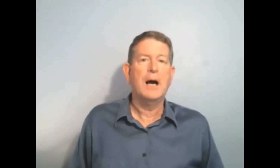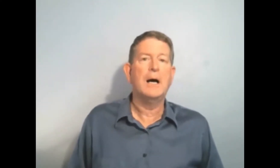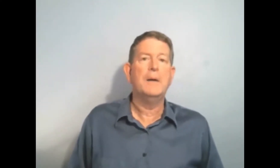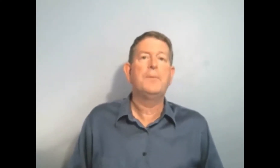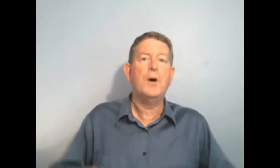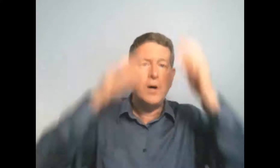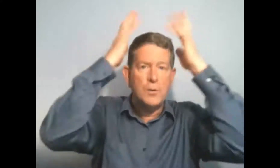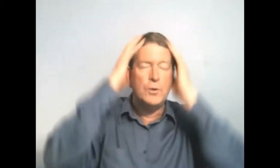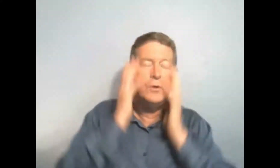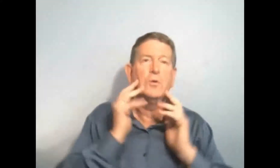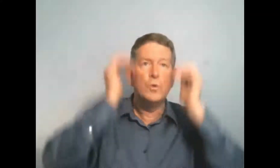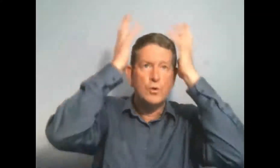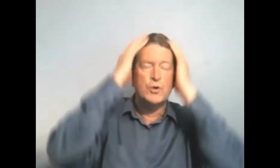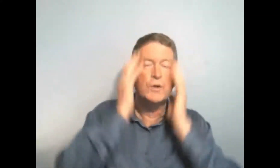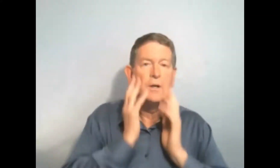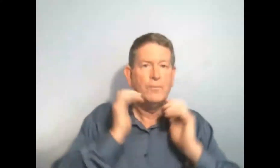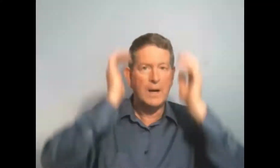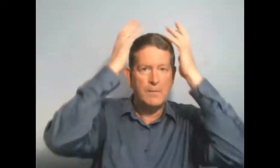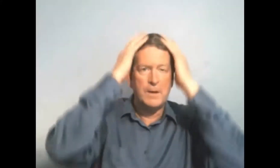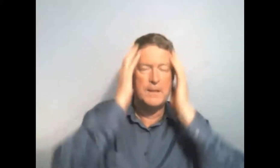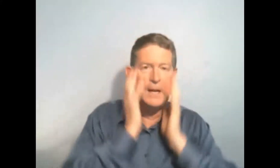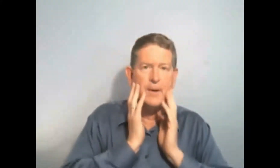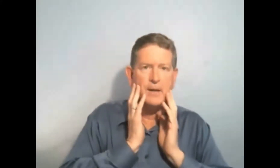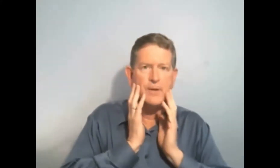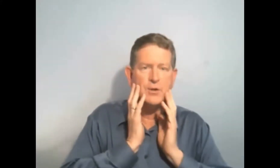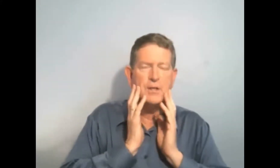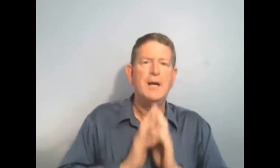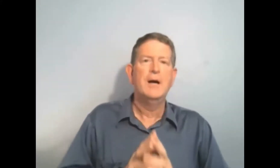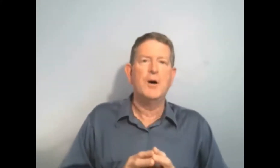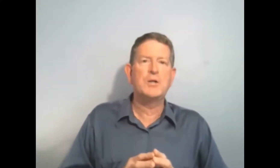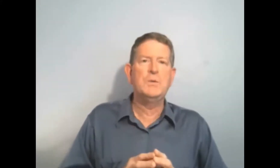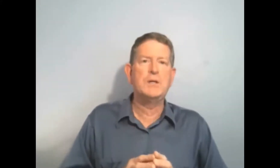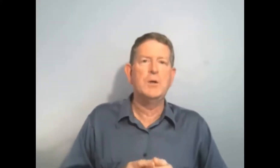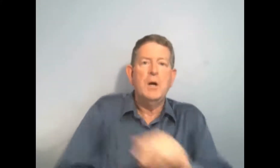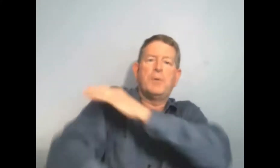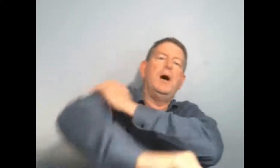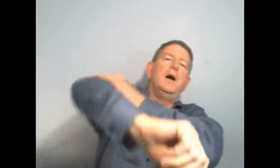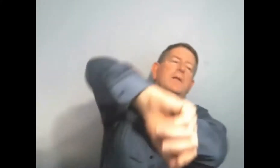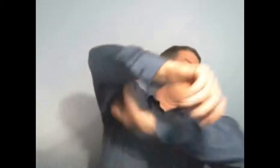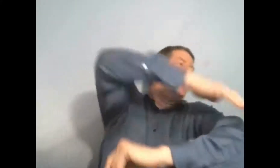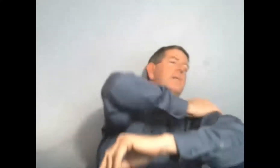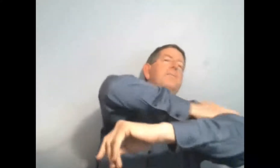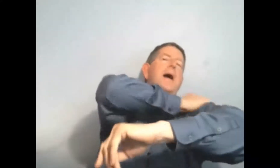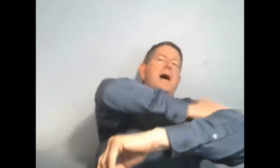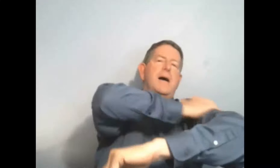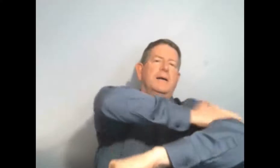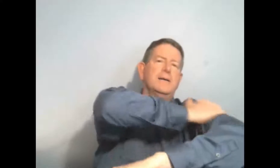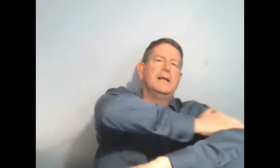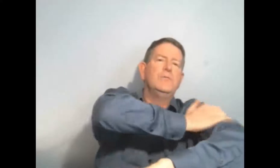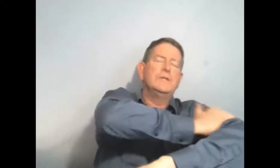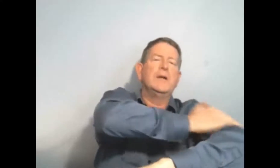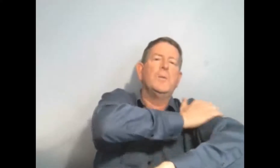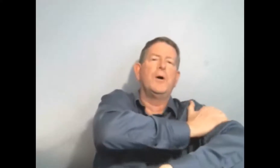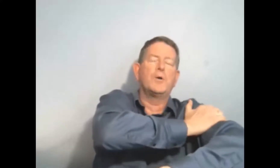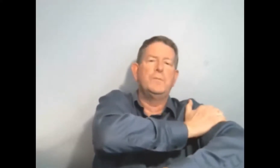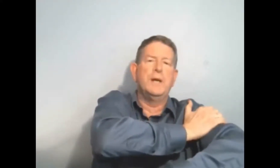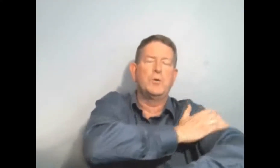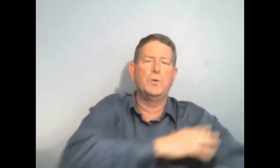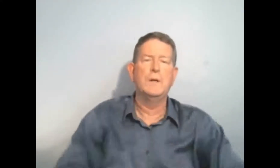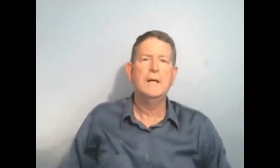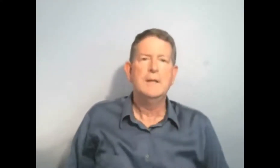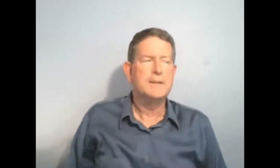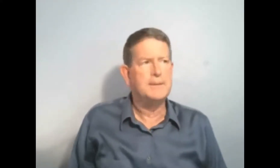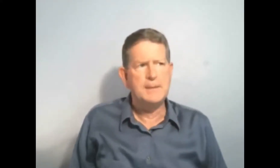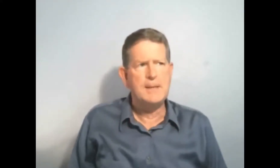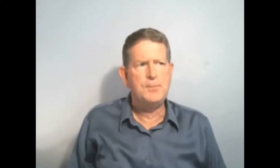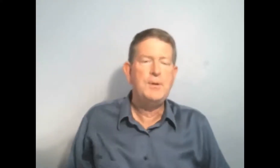après? Prendre une douche. Voilà un verbe qui n'est pas réfléchi. Ensuite, prendre un bain. Ça, vous allez comprendre